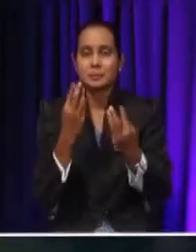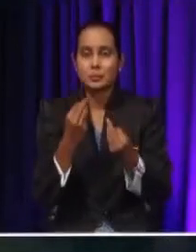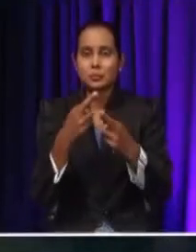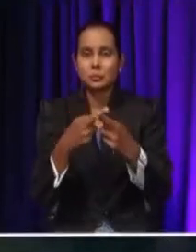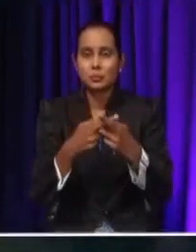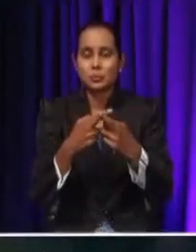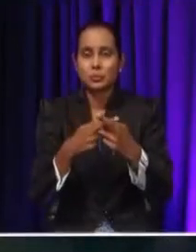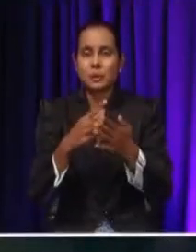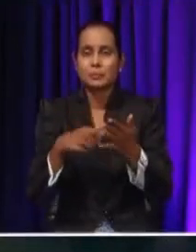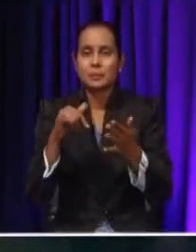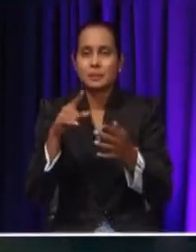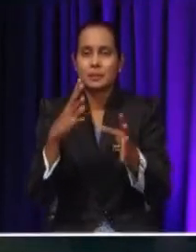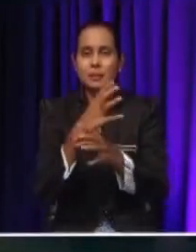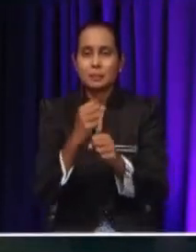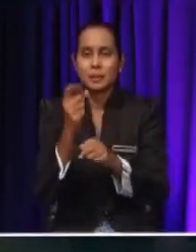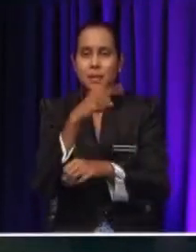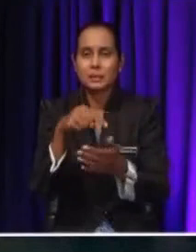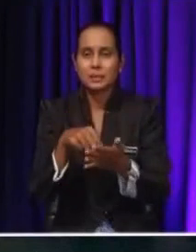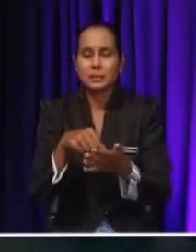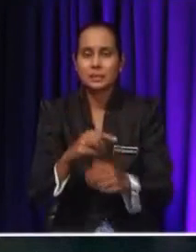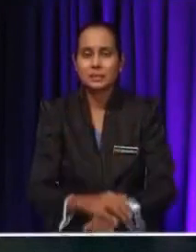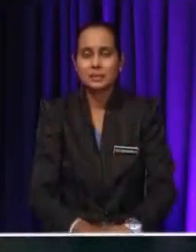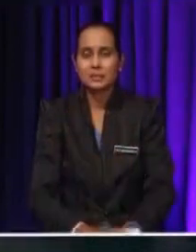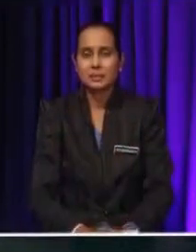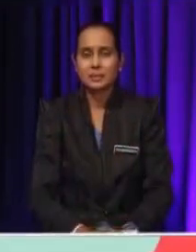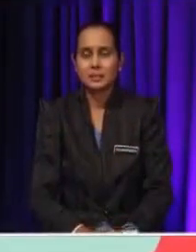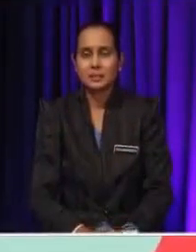yang kamu dapat hari ini seorang Oke alias